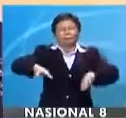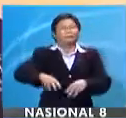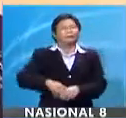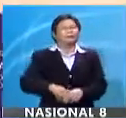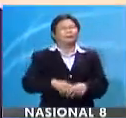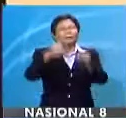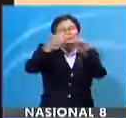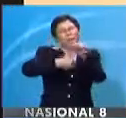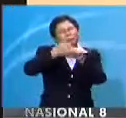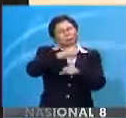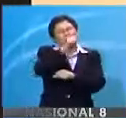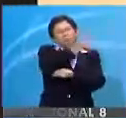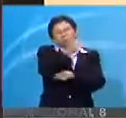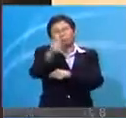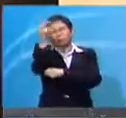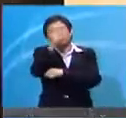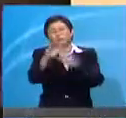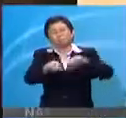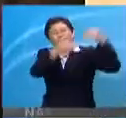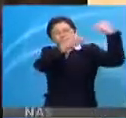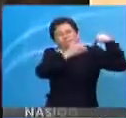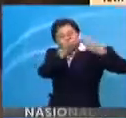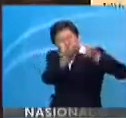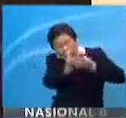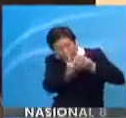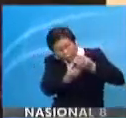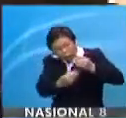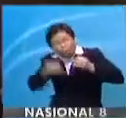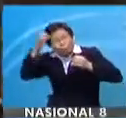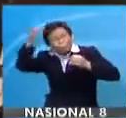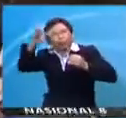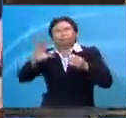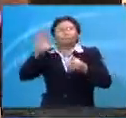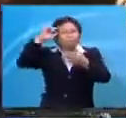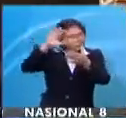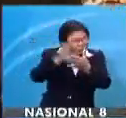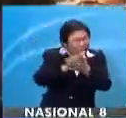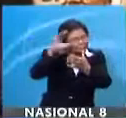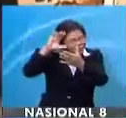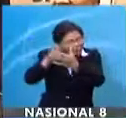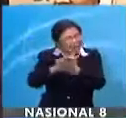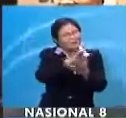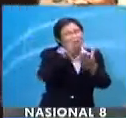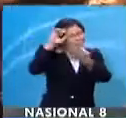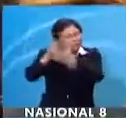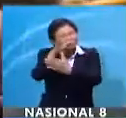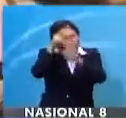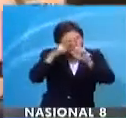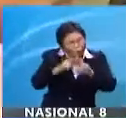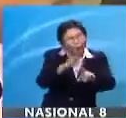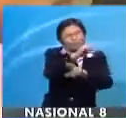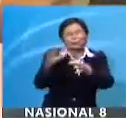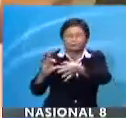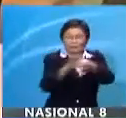Setiap kerajaan titah baginda bertanggungjawab menerapkan konsep saling mempercayai, hormat menghormati dan saling bekerjasama dalam